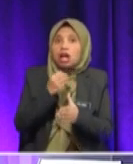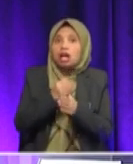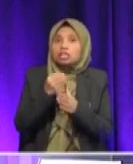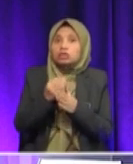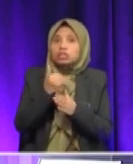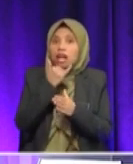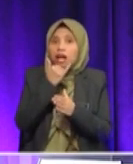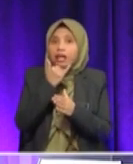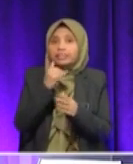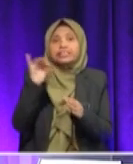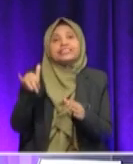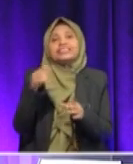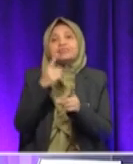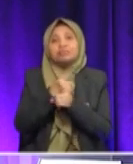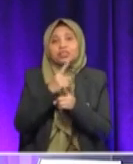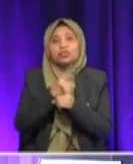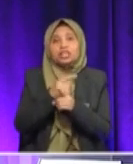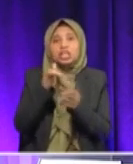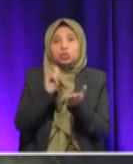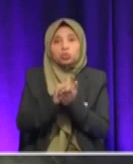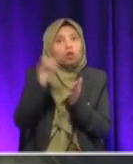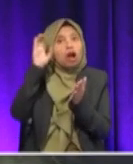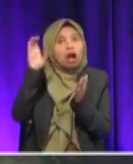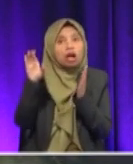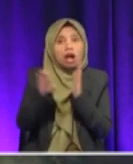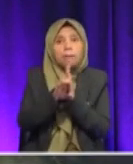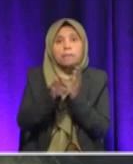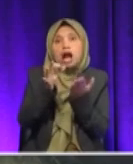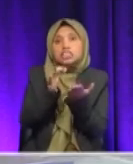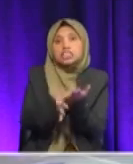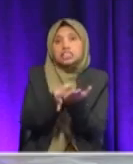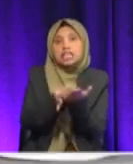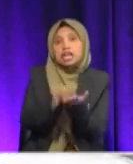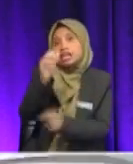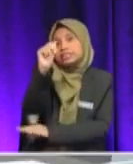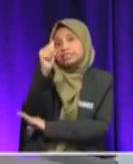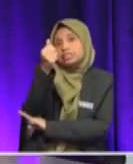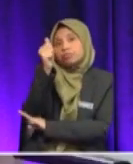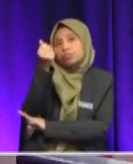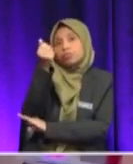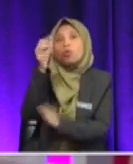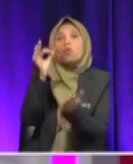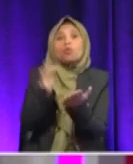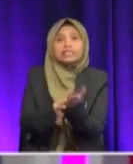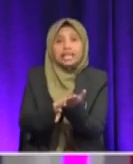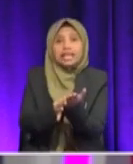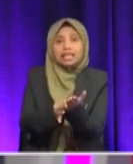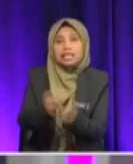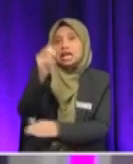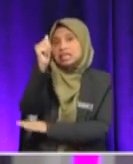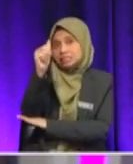Nah betul itu gambar bagi cycling 10c amat sih